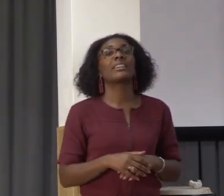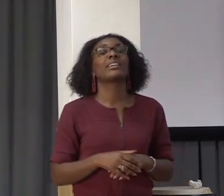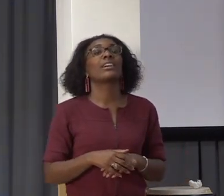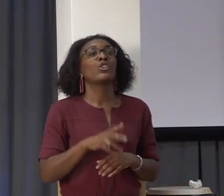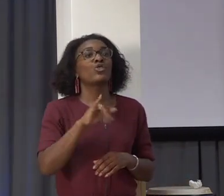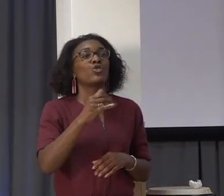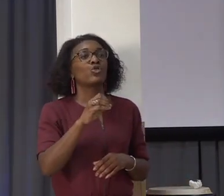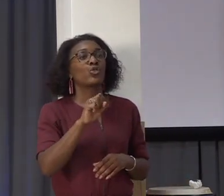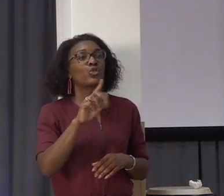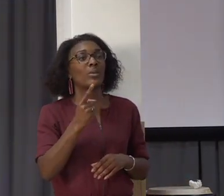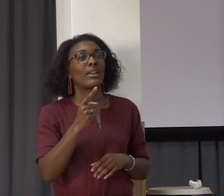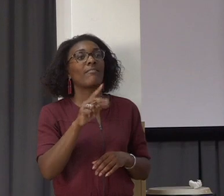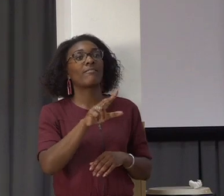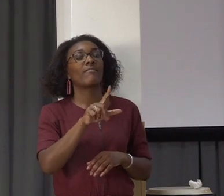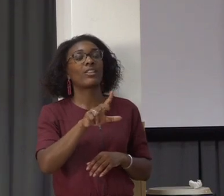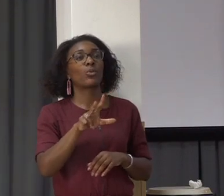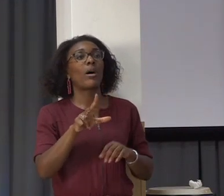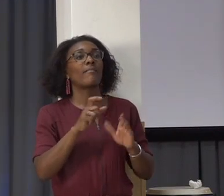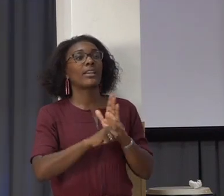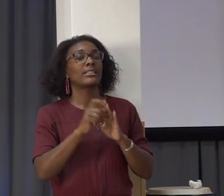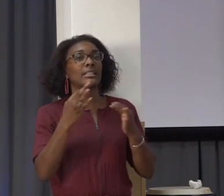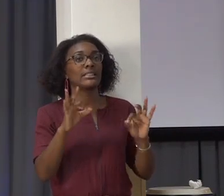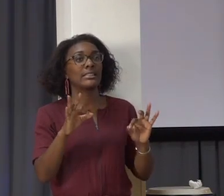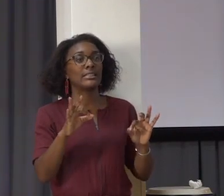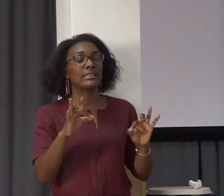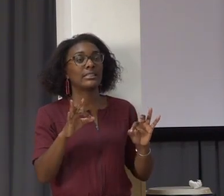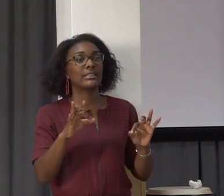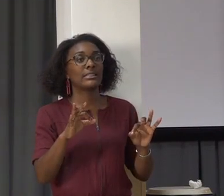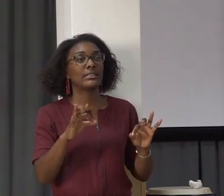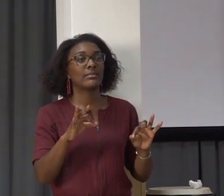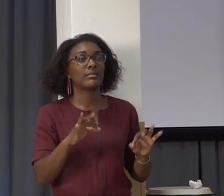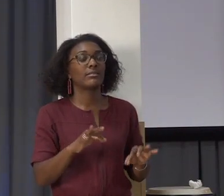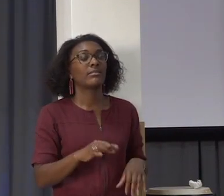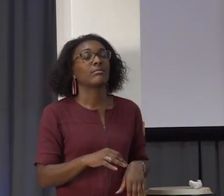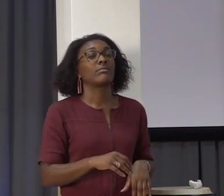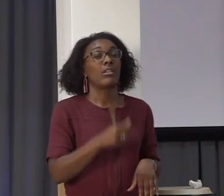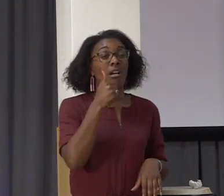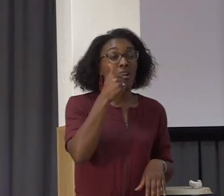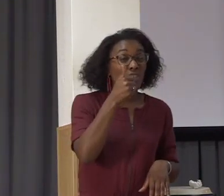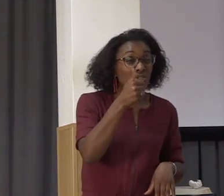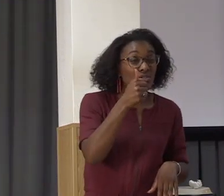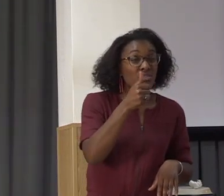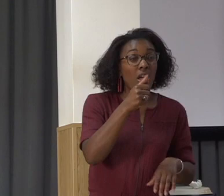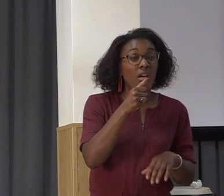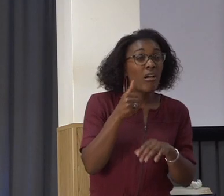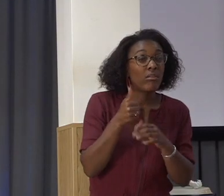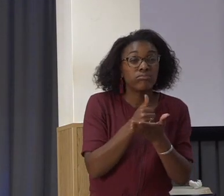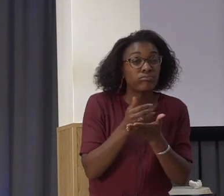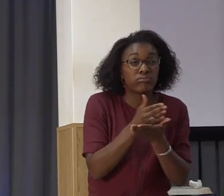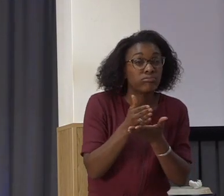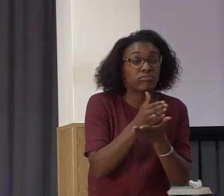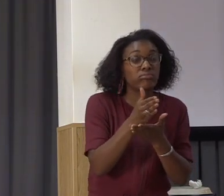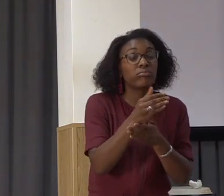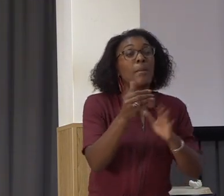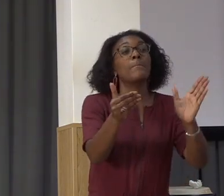Josué 23:10, « Un seul d'entre vous en poursuivait 1000, car l'Éternel, votre Dieu,